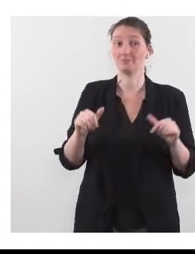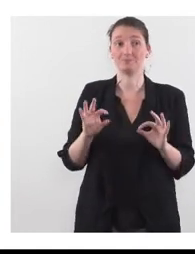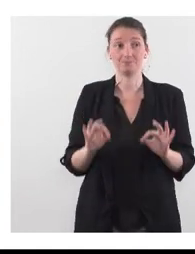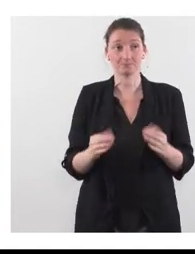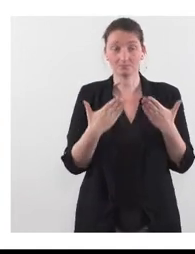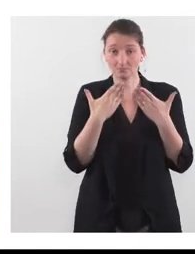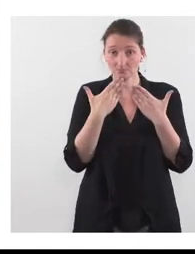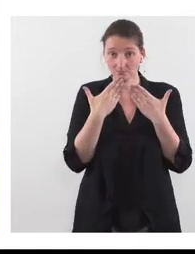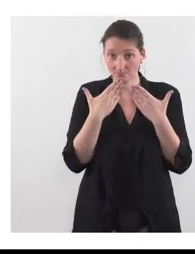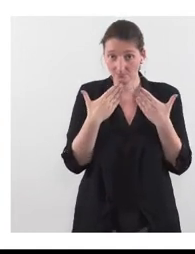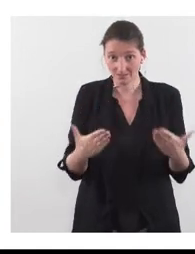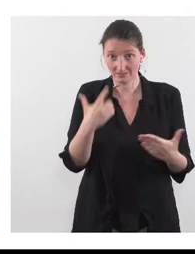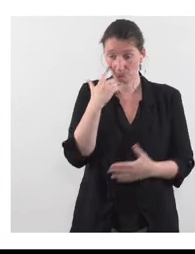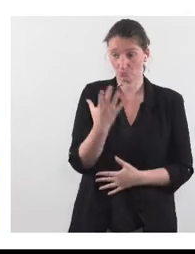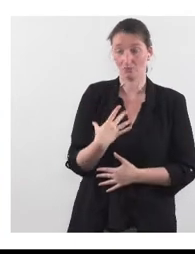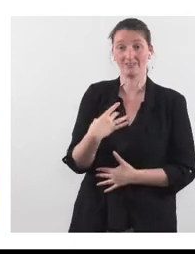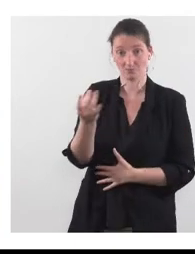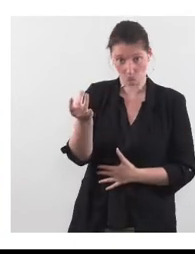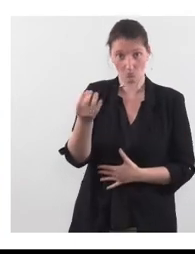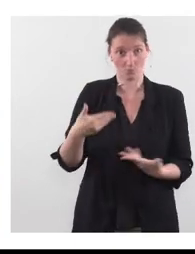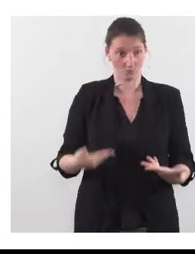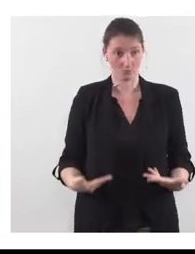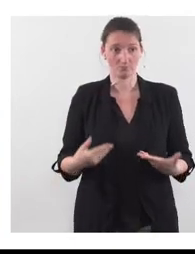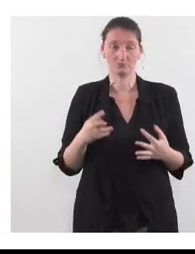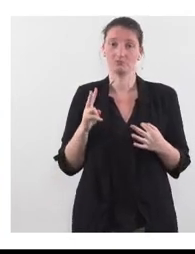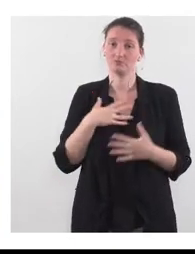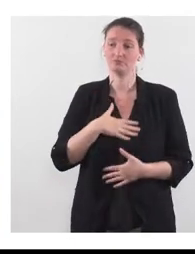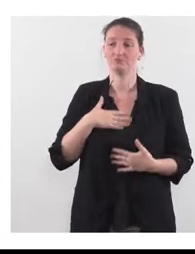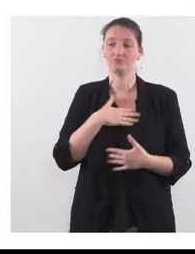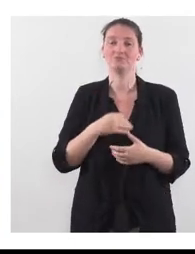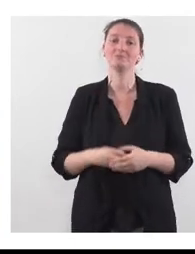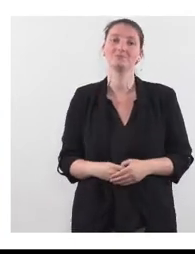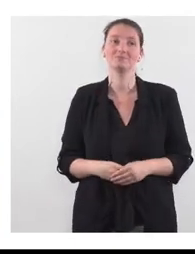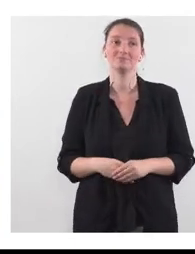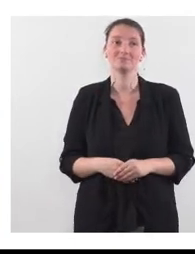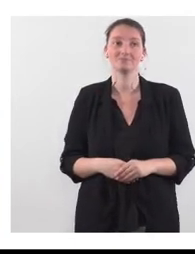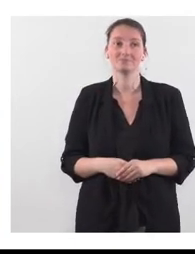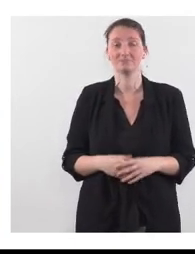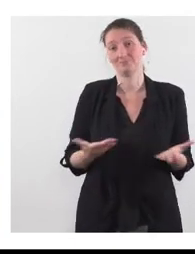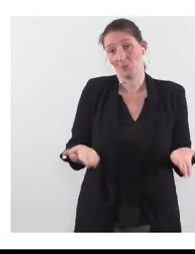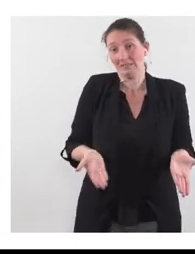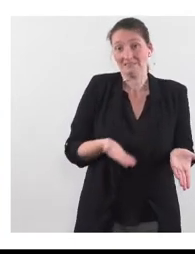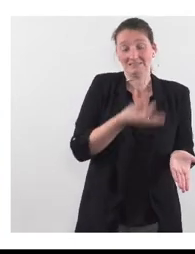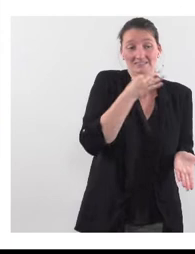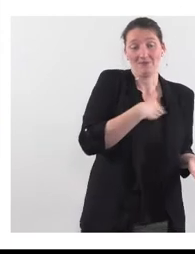Merci pour m'avoir invité d'être ici, c'est vraiment un plaisir. Bon, je vais continuer en